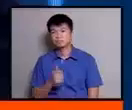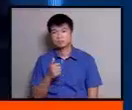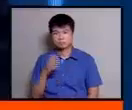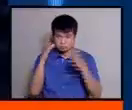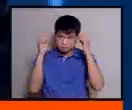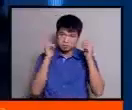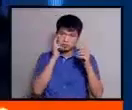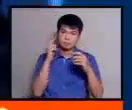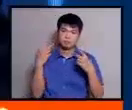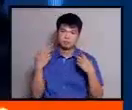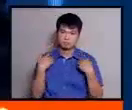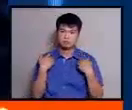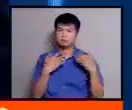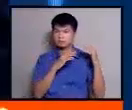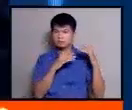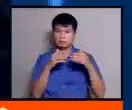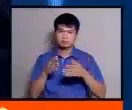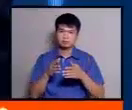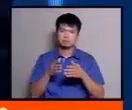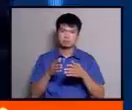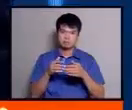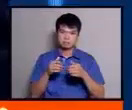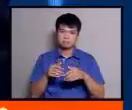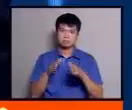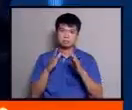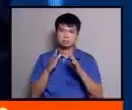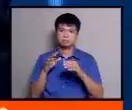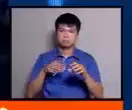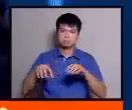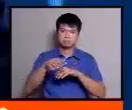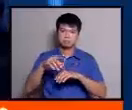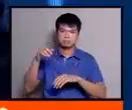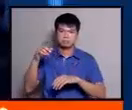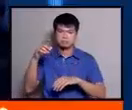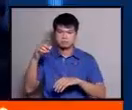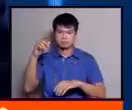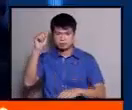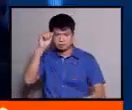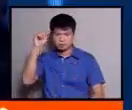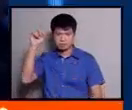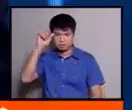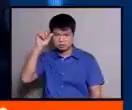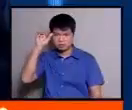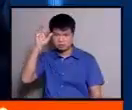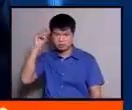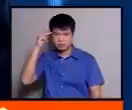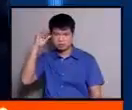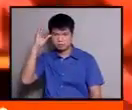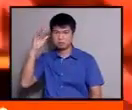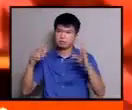Kinumpirma ni Pangulong Duterte na may basbas na sana niya ang term sharing ni Congressman Lord Alan Velasco at Alan Peter Cayetano bilang House